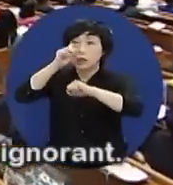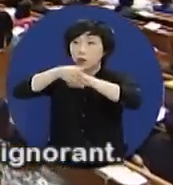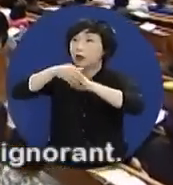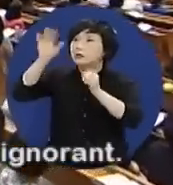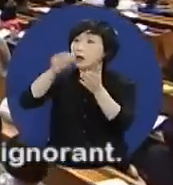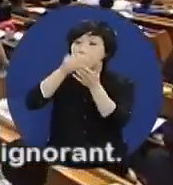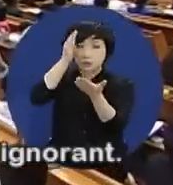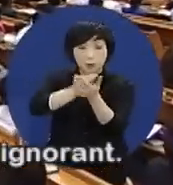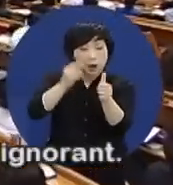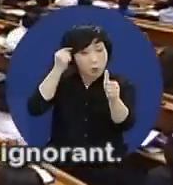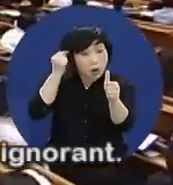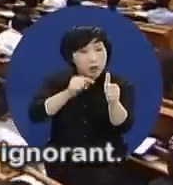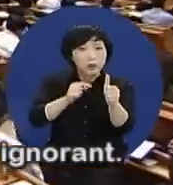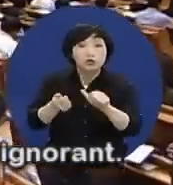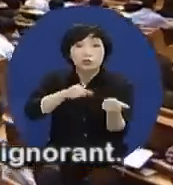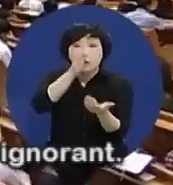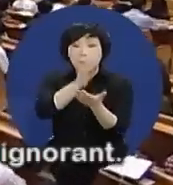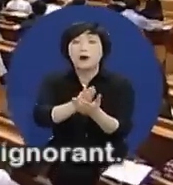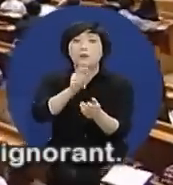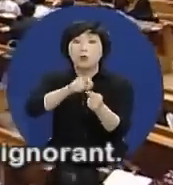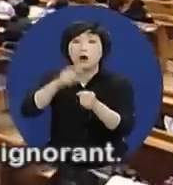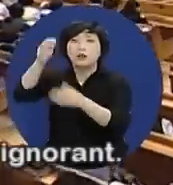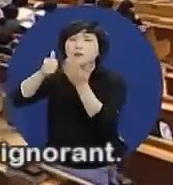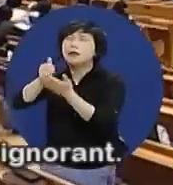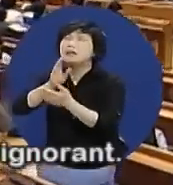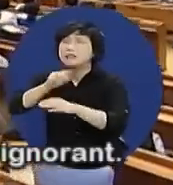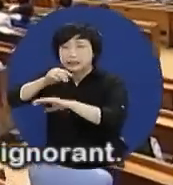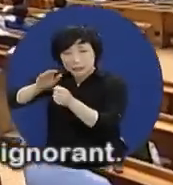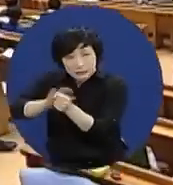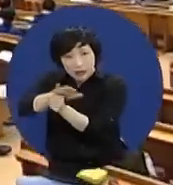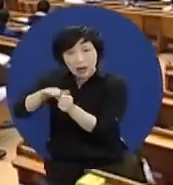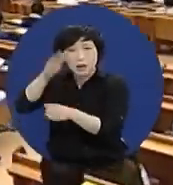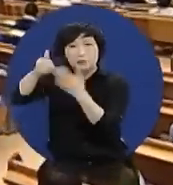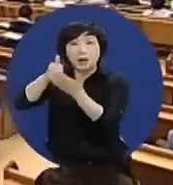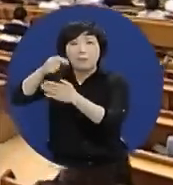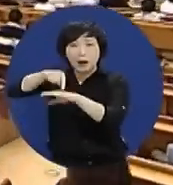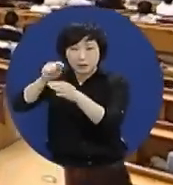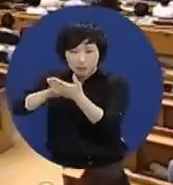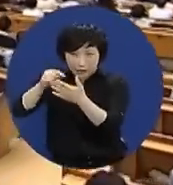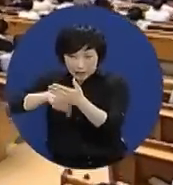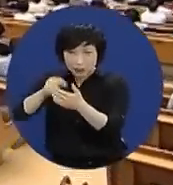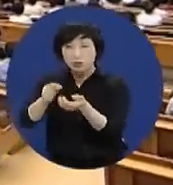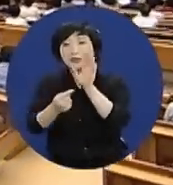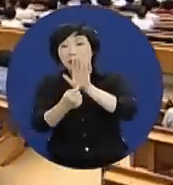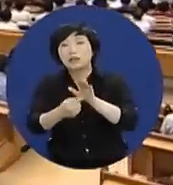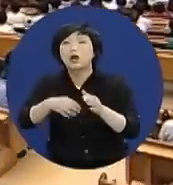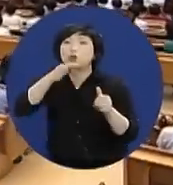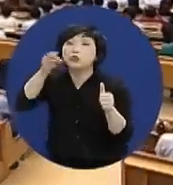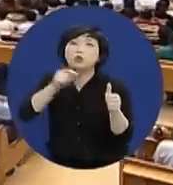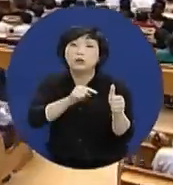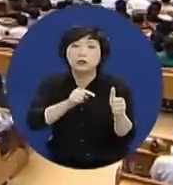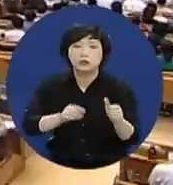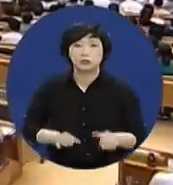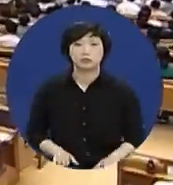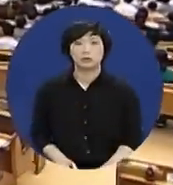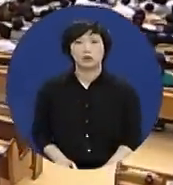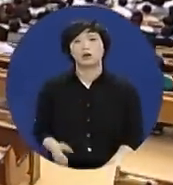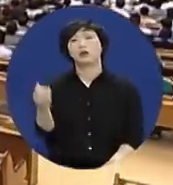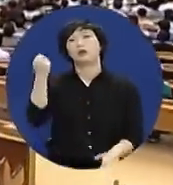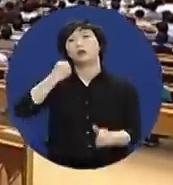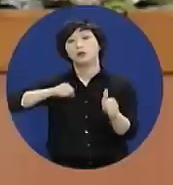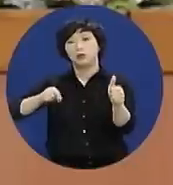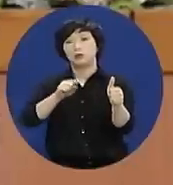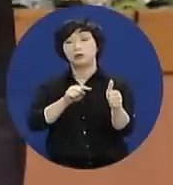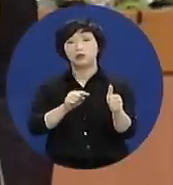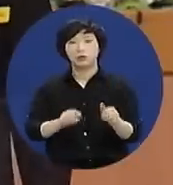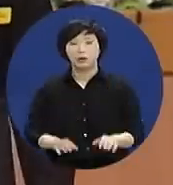に学の知識のはて食べてはならないと命じたことは彼が死なないようにしようとされた神の誠の愛